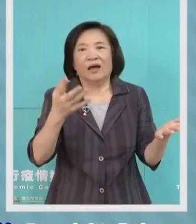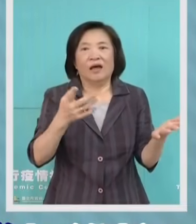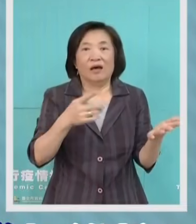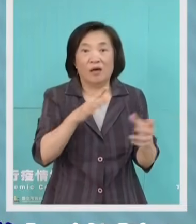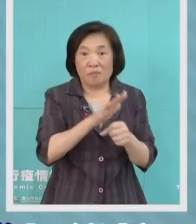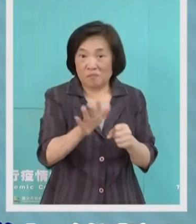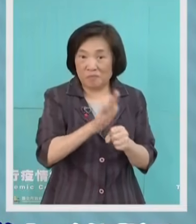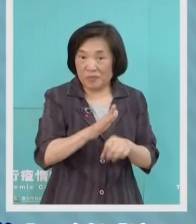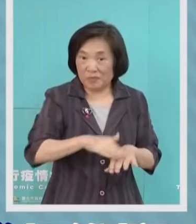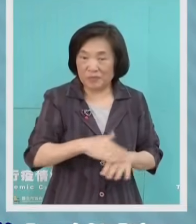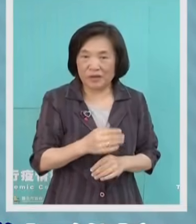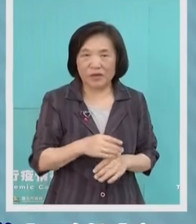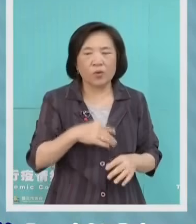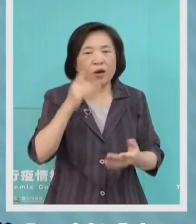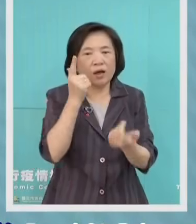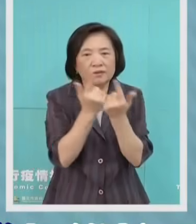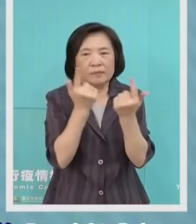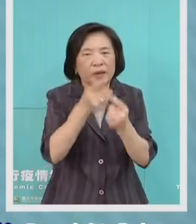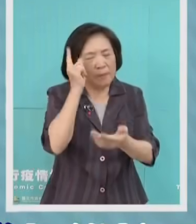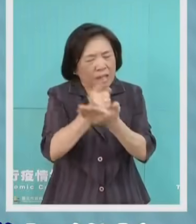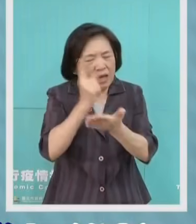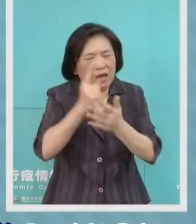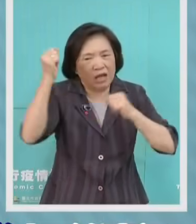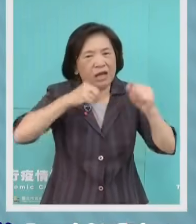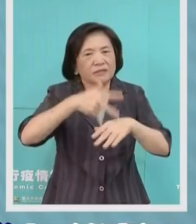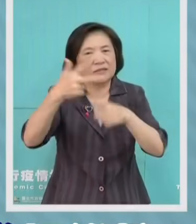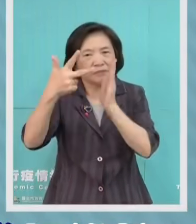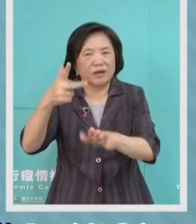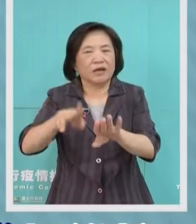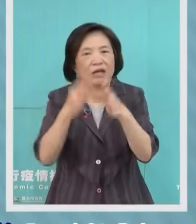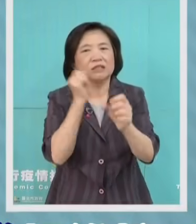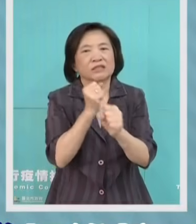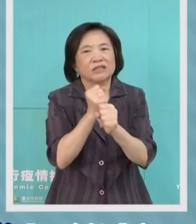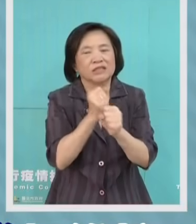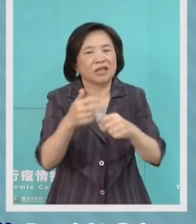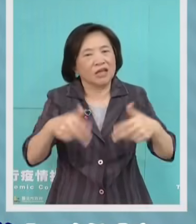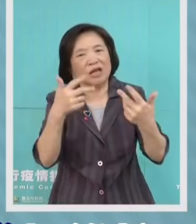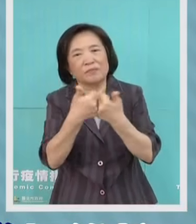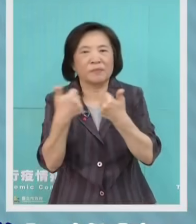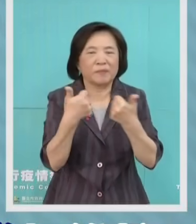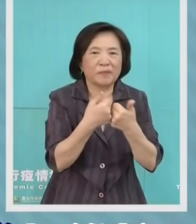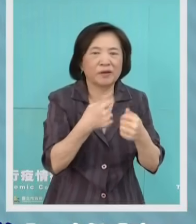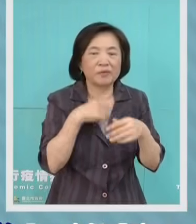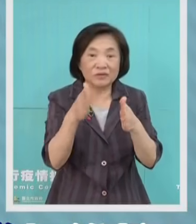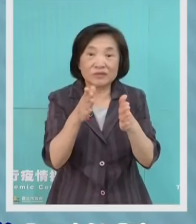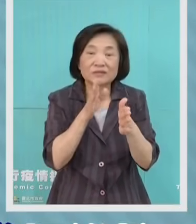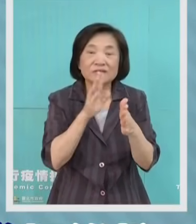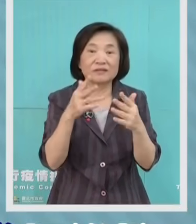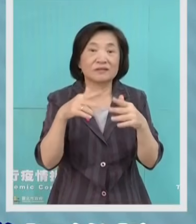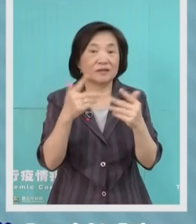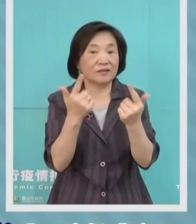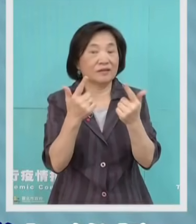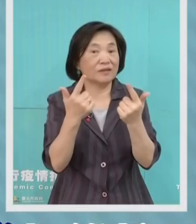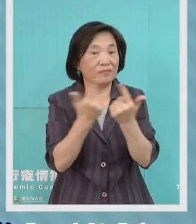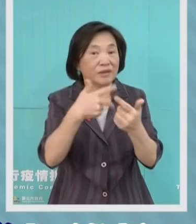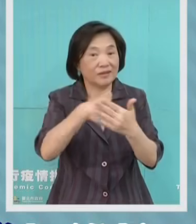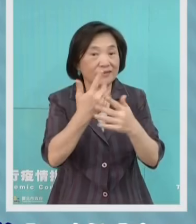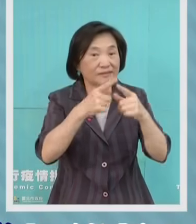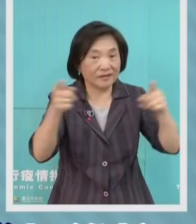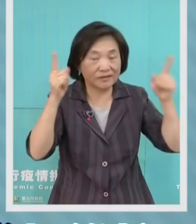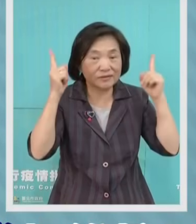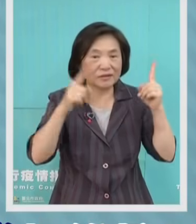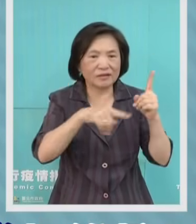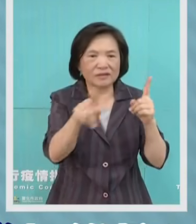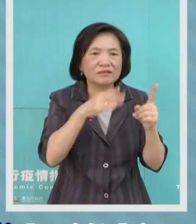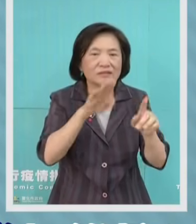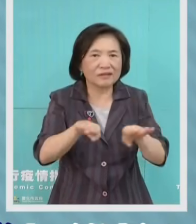道吗？我们每天早上7:30那市政会议，你知道吗？像我们最近在处理哦，北流北翼大巨蛋哦，在这一年半里面全部要